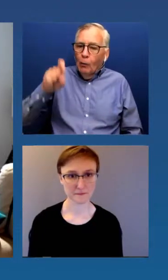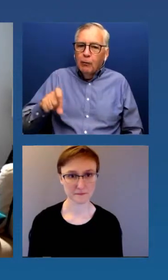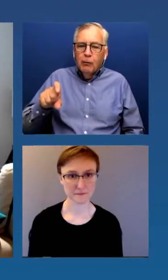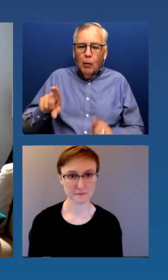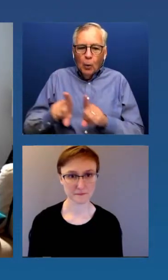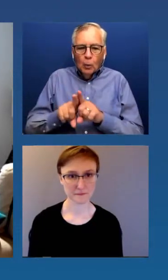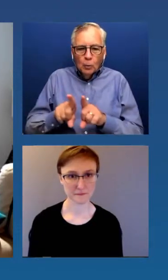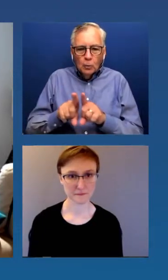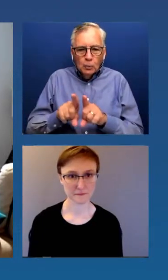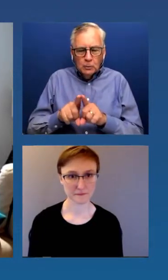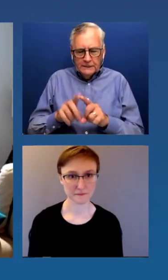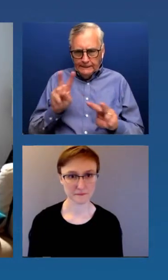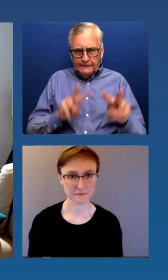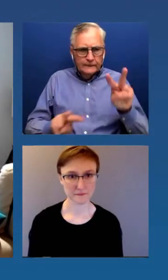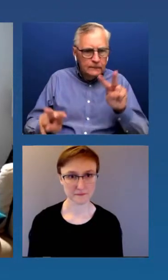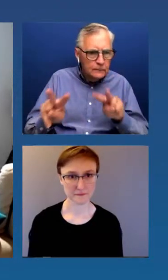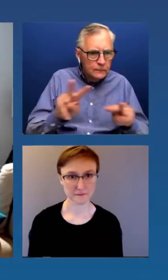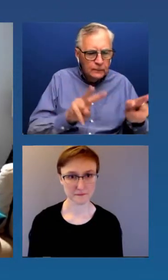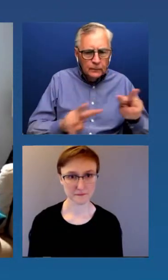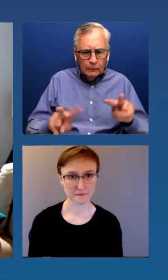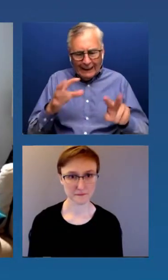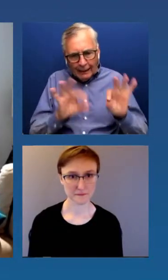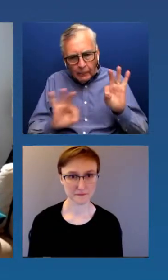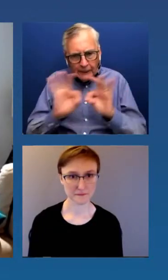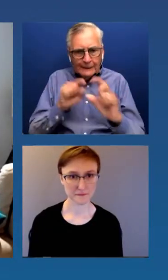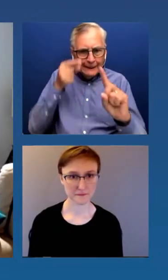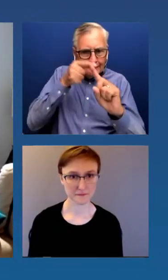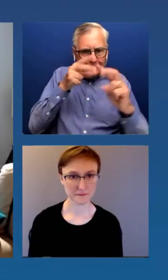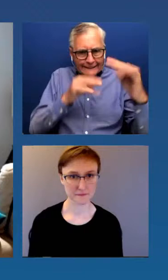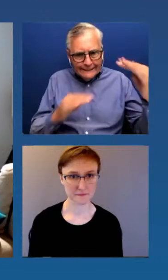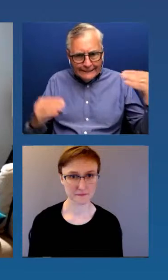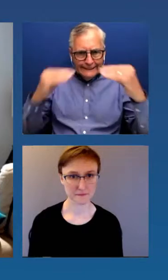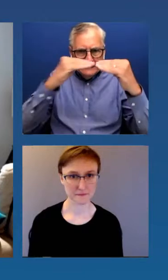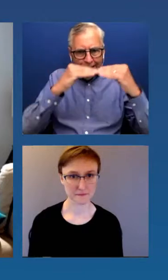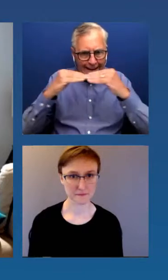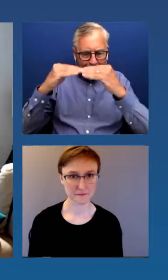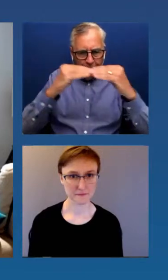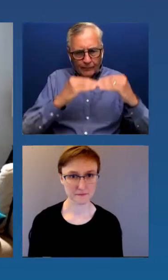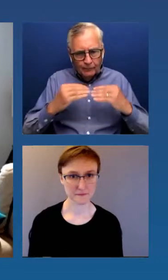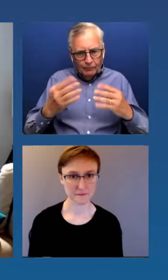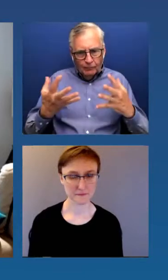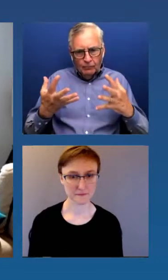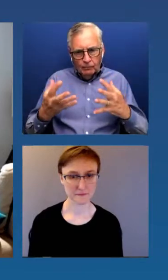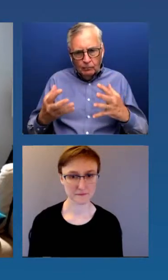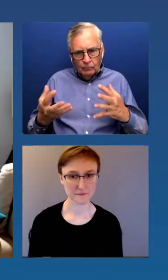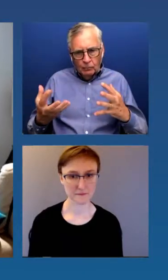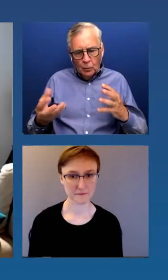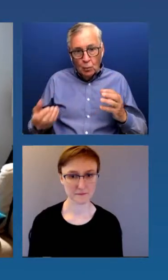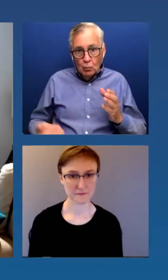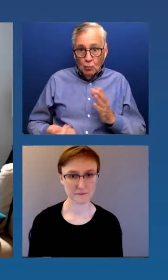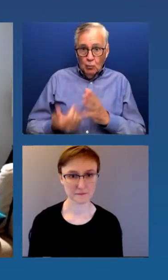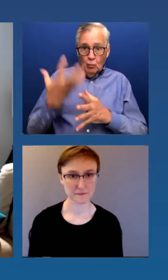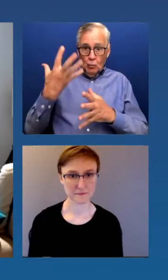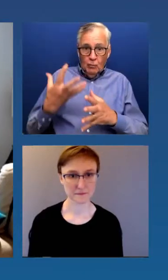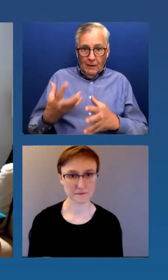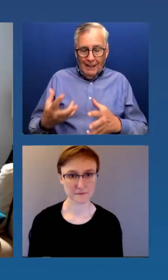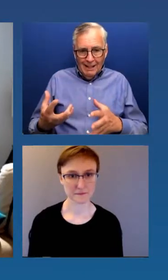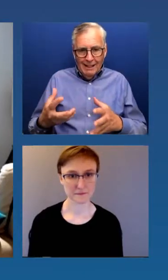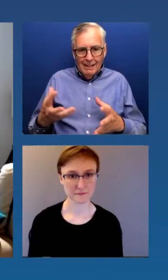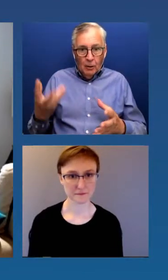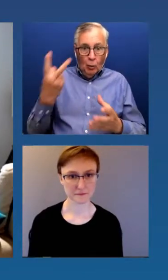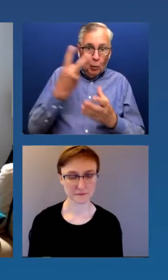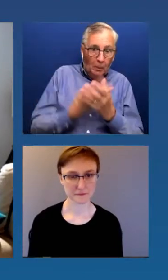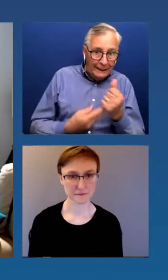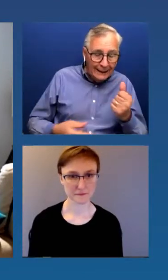aiguiser notre regard sur l'équité alors que nous mettons en œuvre une nouvelle combinaison de stratégies